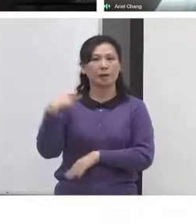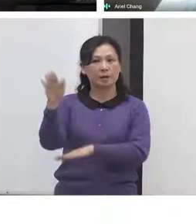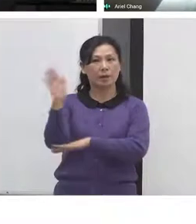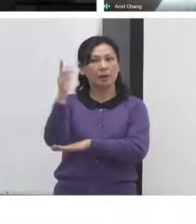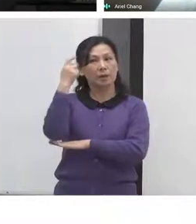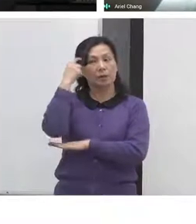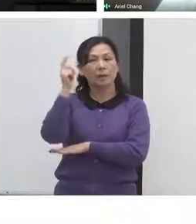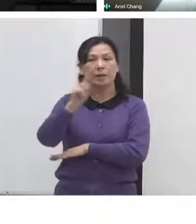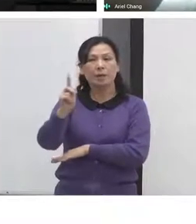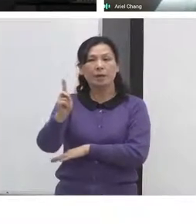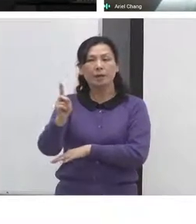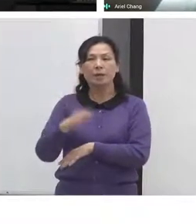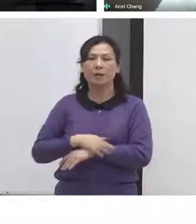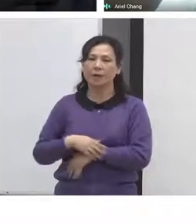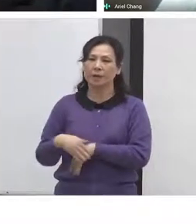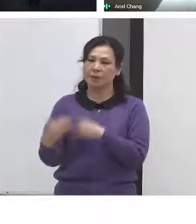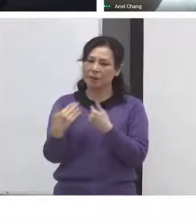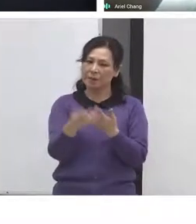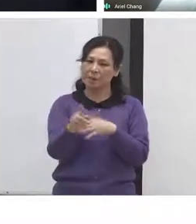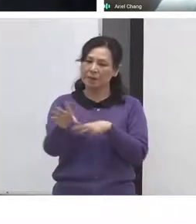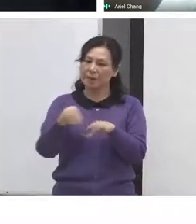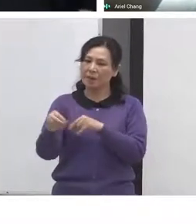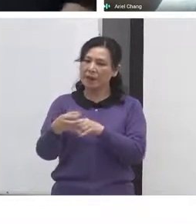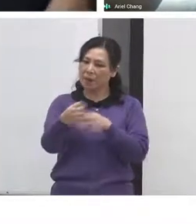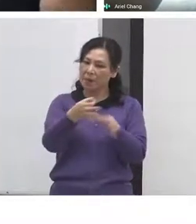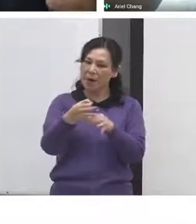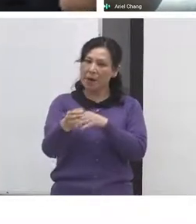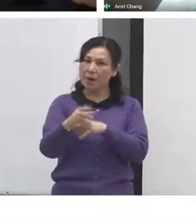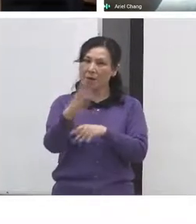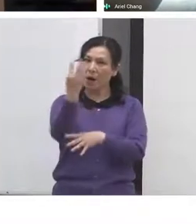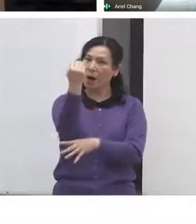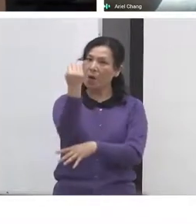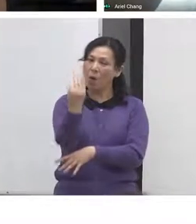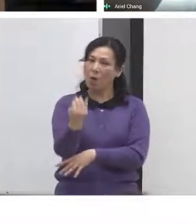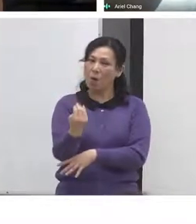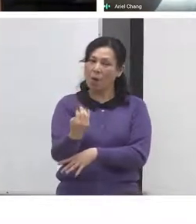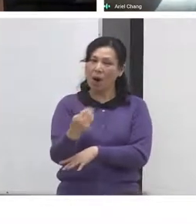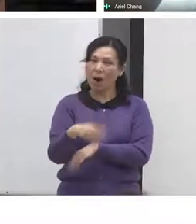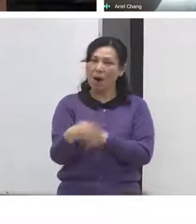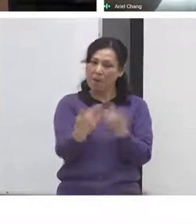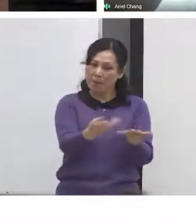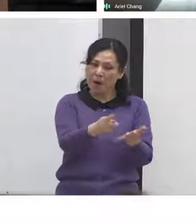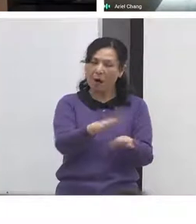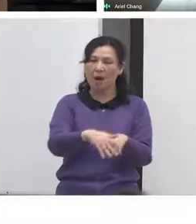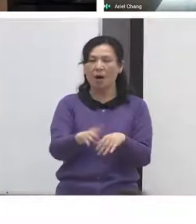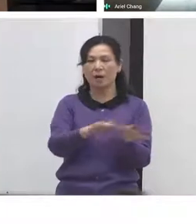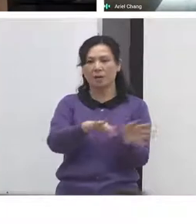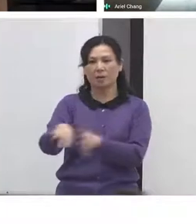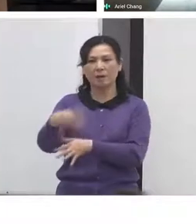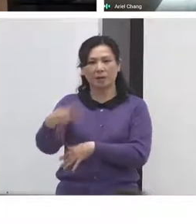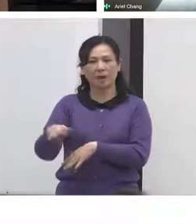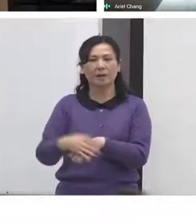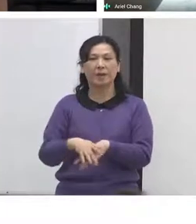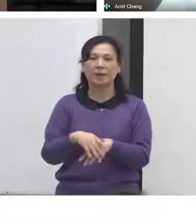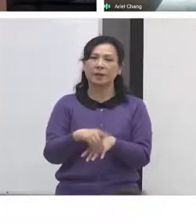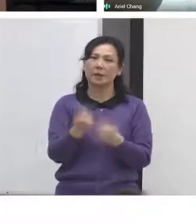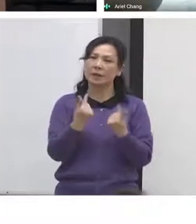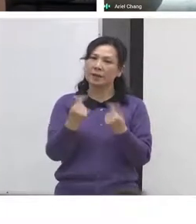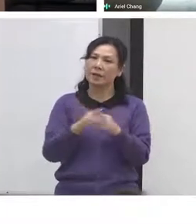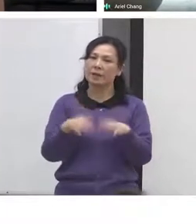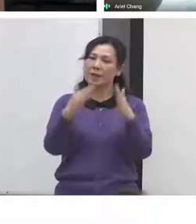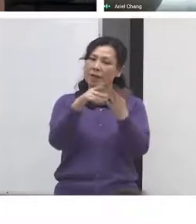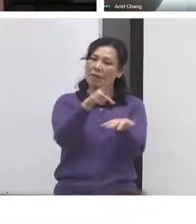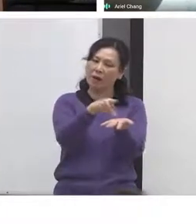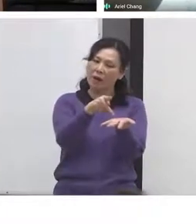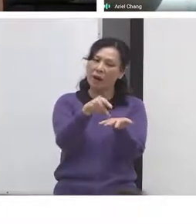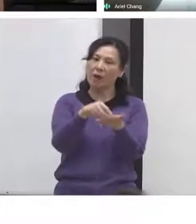该是不只是提供只有买卖交易资料，可能也要提供民众一些连年的比如说租房资